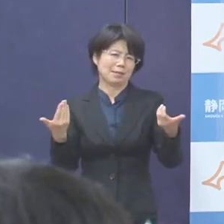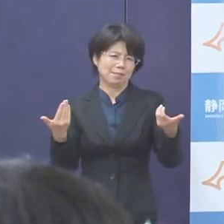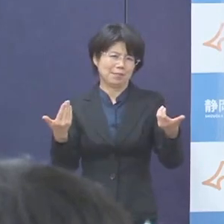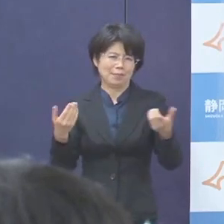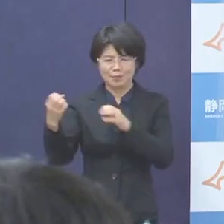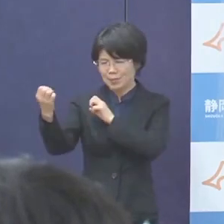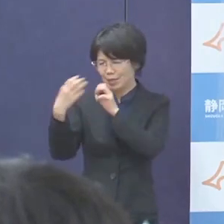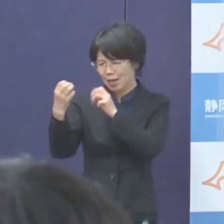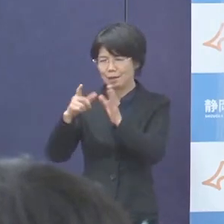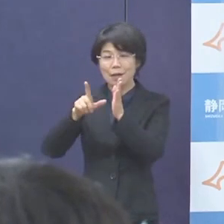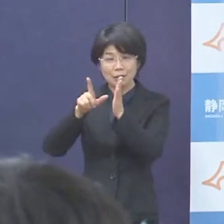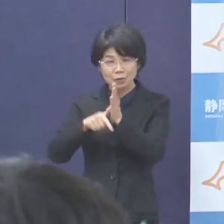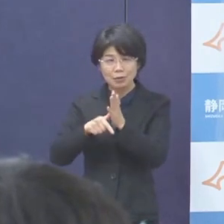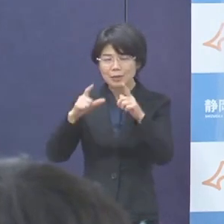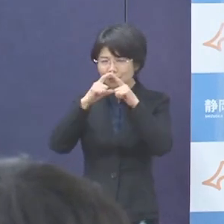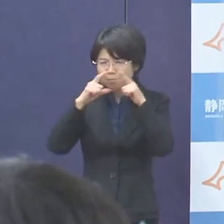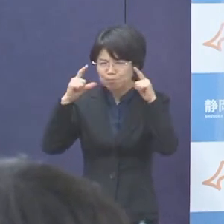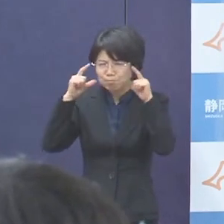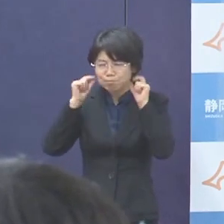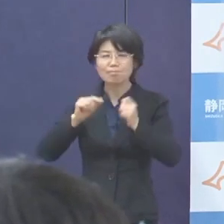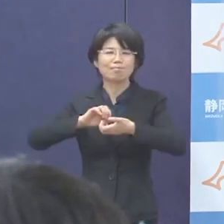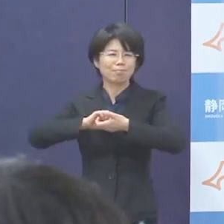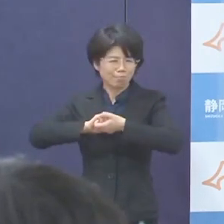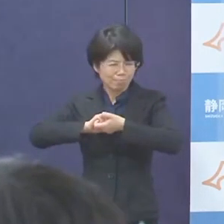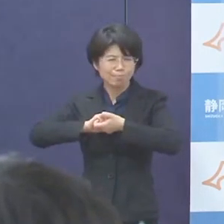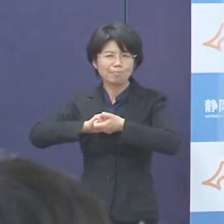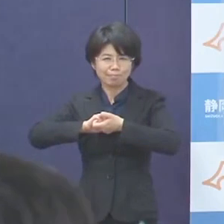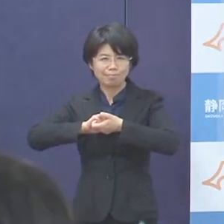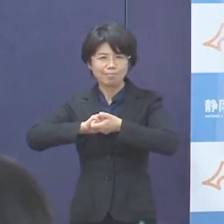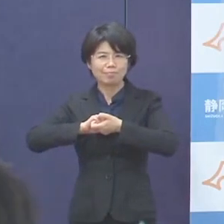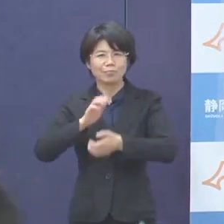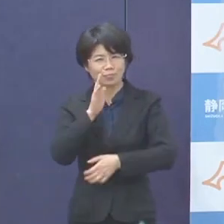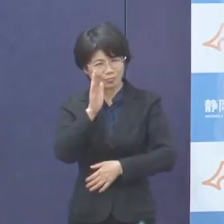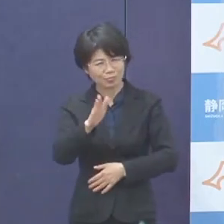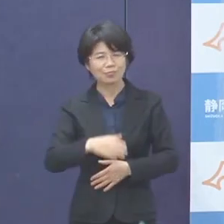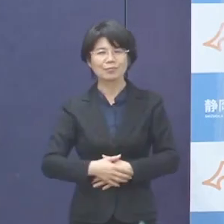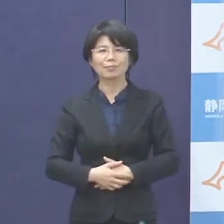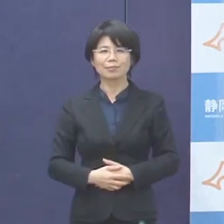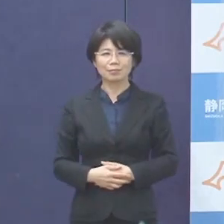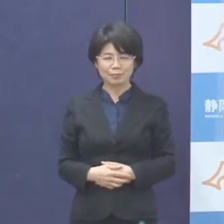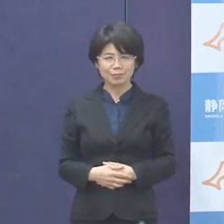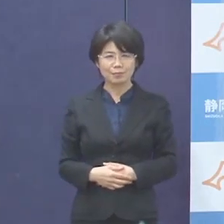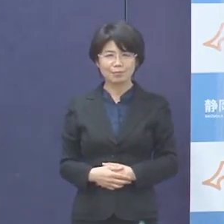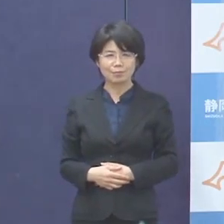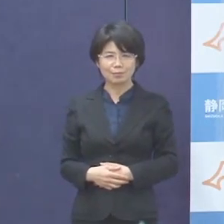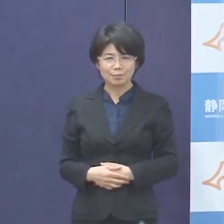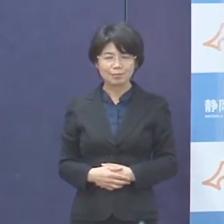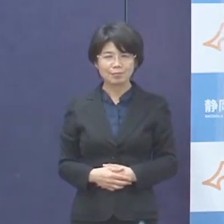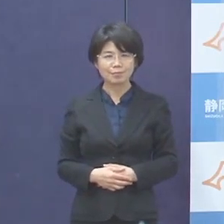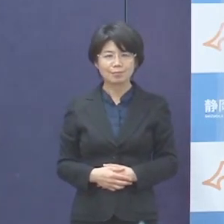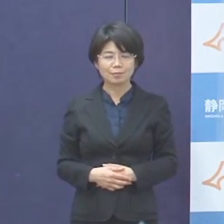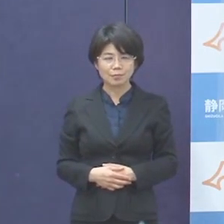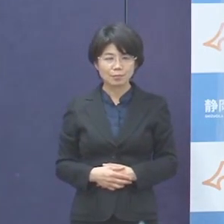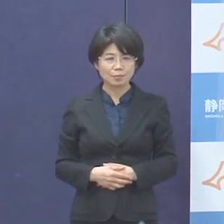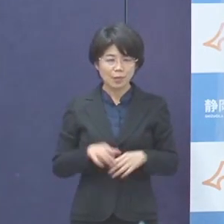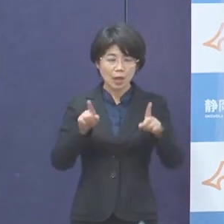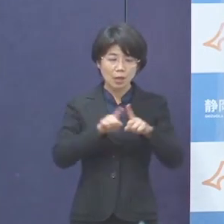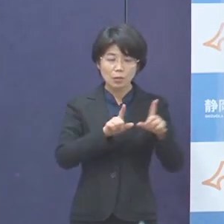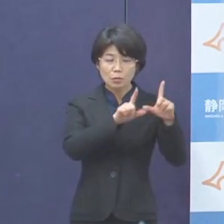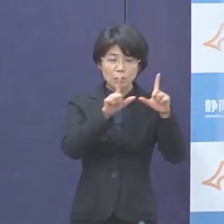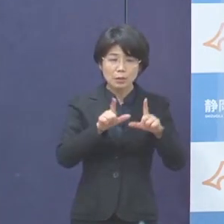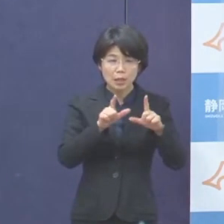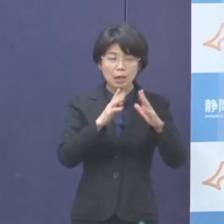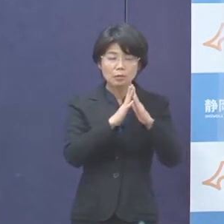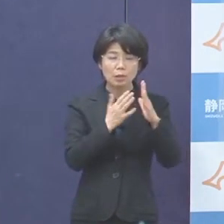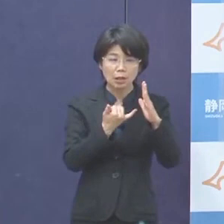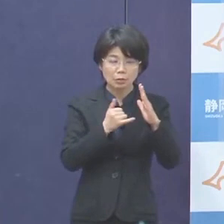話するときにはマスクを必ずご着用いただきたいということです。それから、この同居されているご家族以外との飲